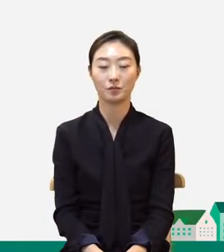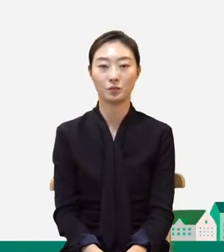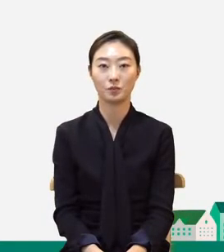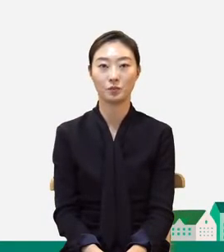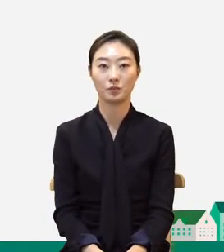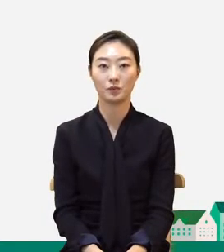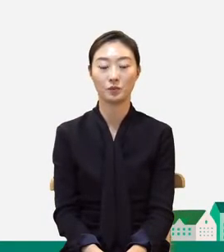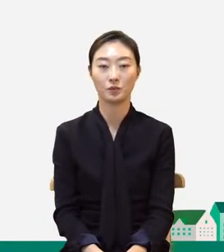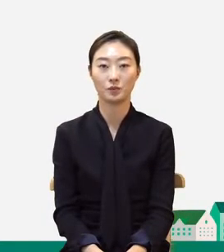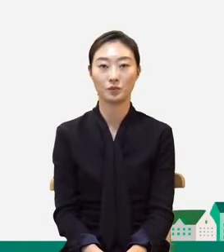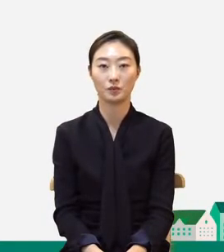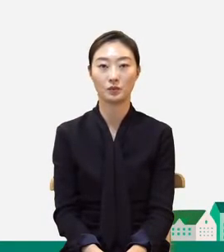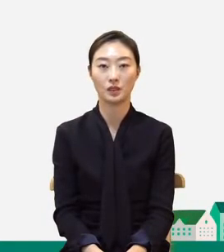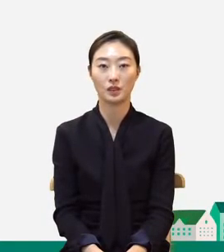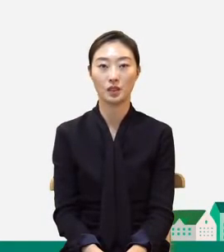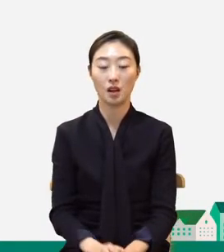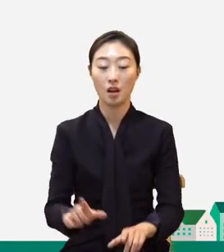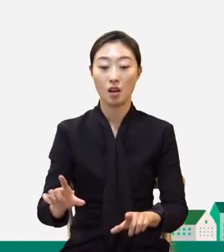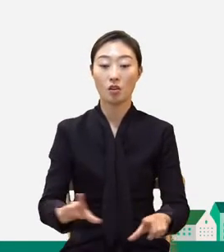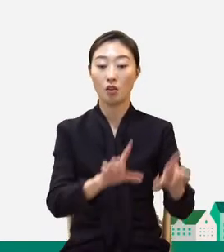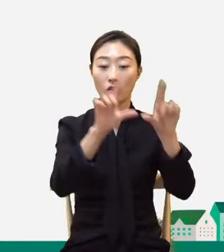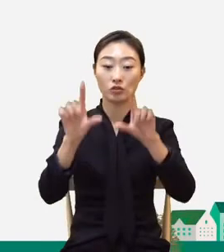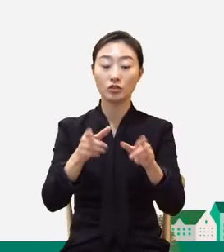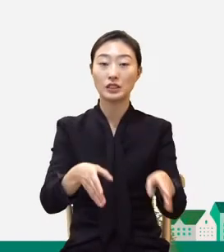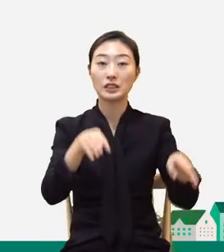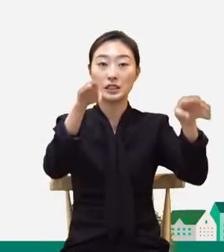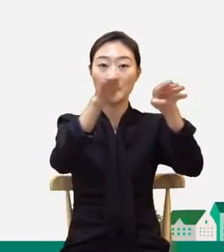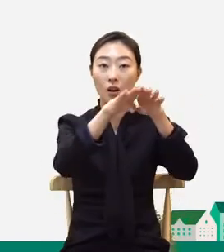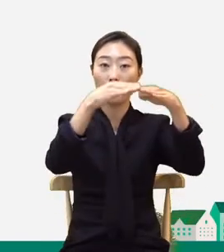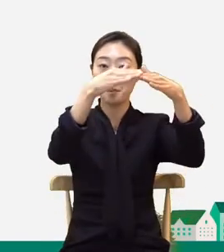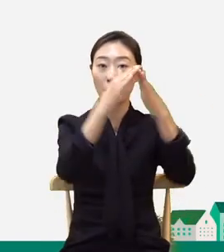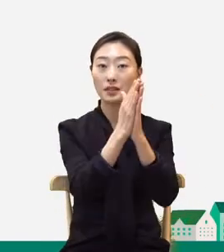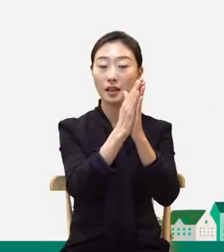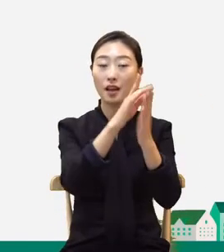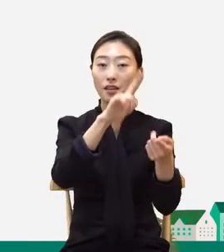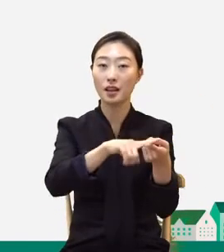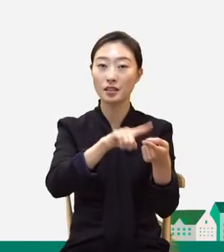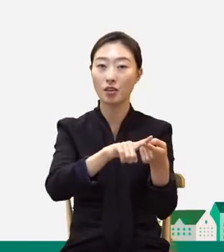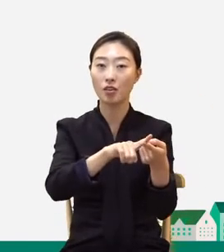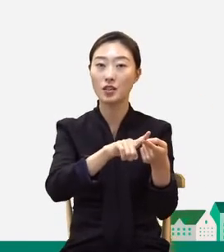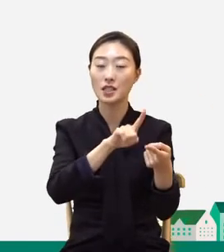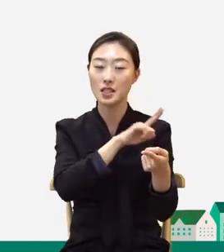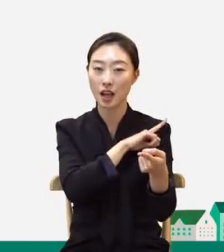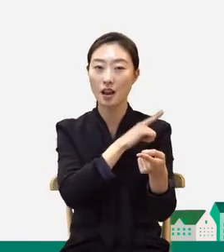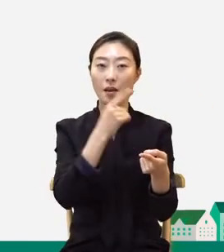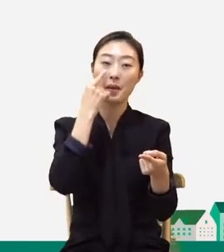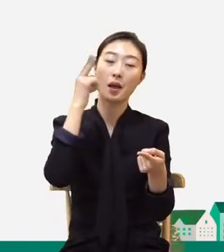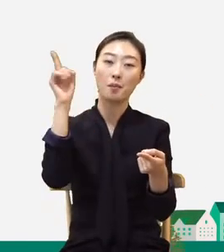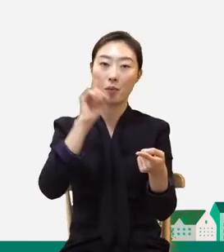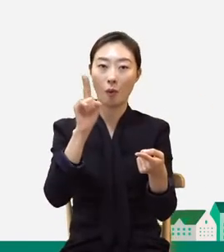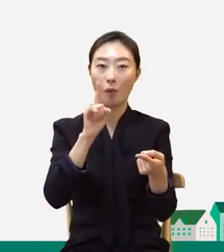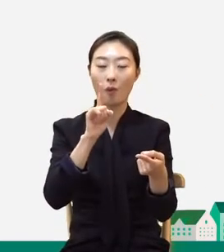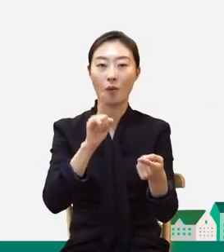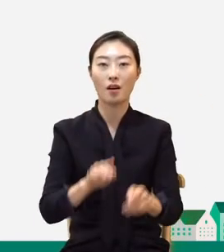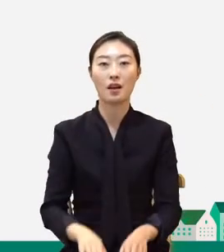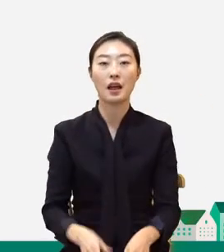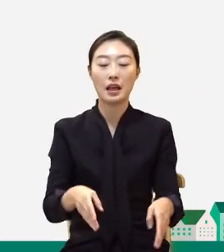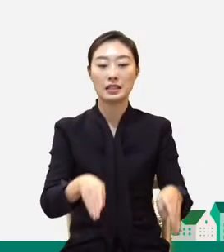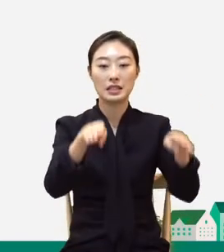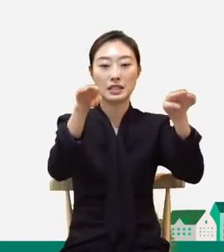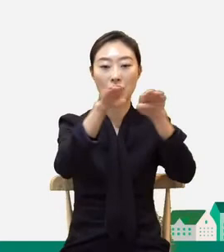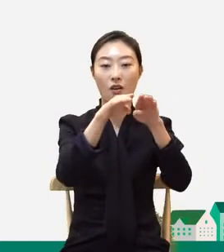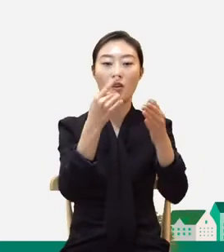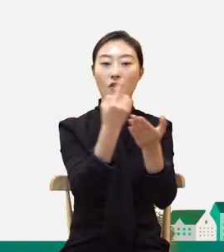그 거주시설 폐쇄 과정에서 좀 쟁점이 됐던 부분들은요. 탈시설 의사를